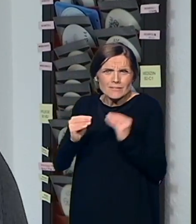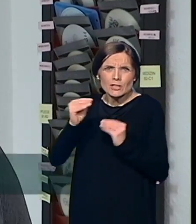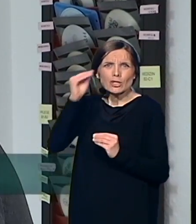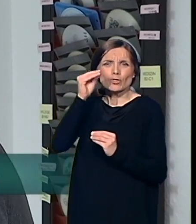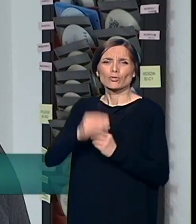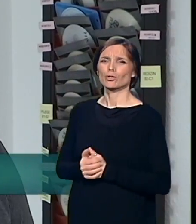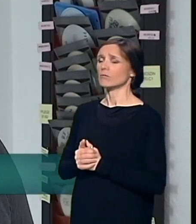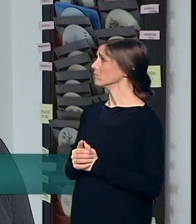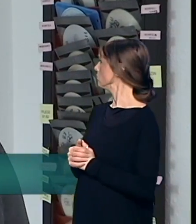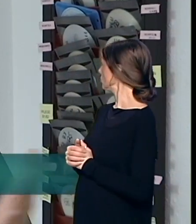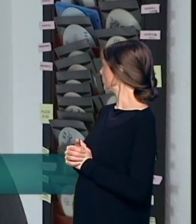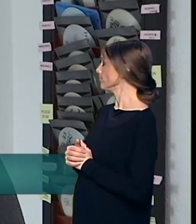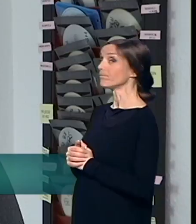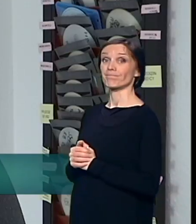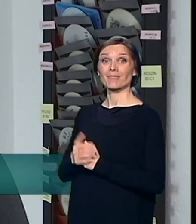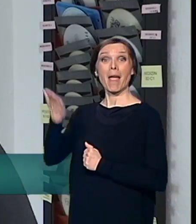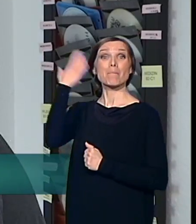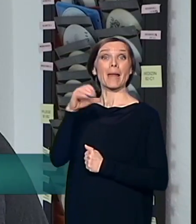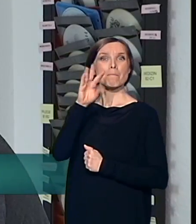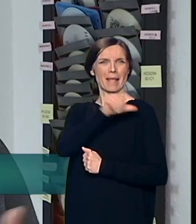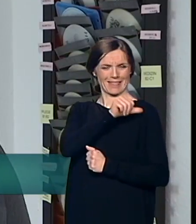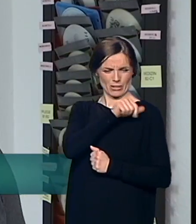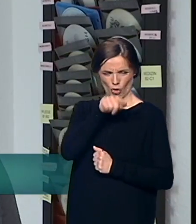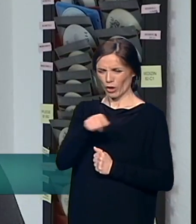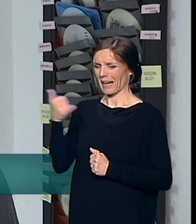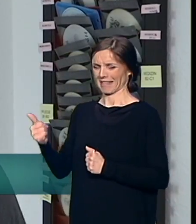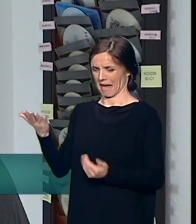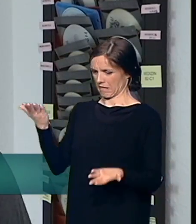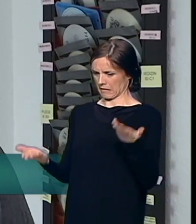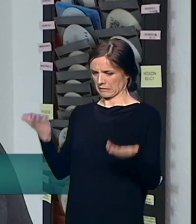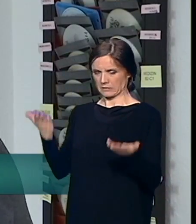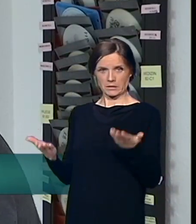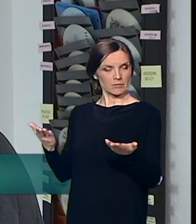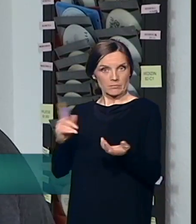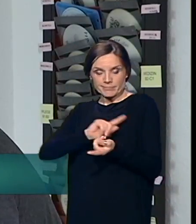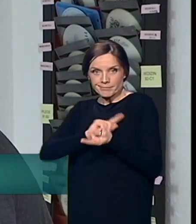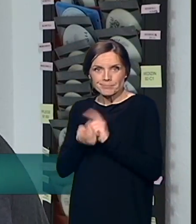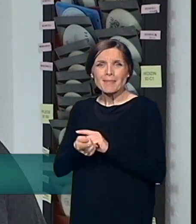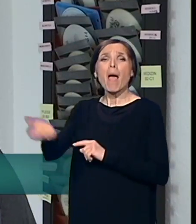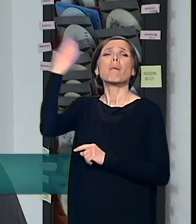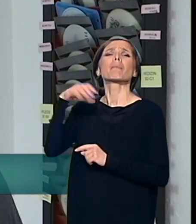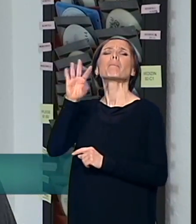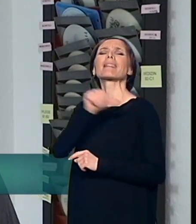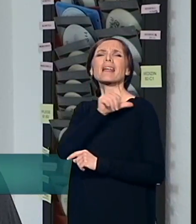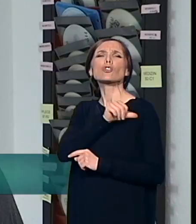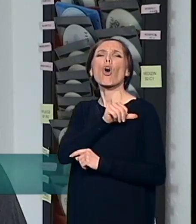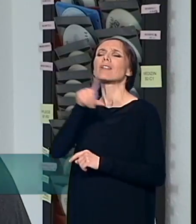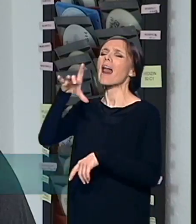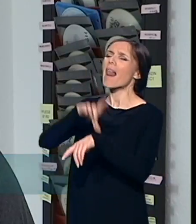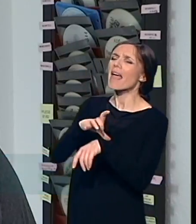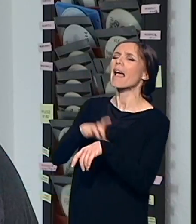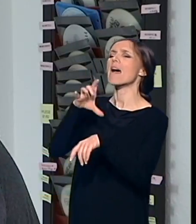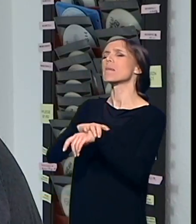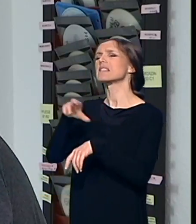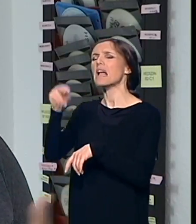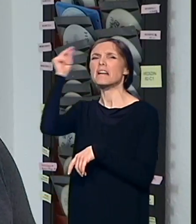i danas, okrenule su se cifre, možda pre 15 godina je tek poneko učio nemački od zdravstvenih radnika, a